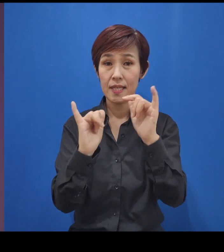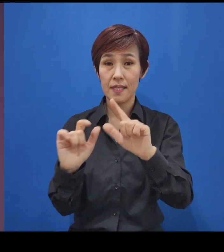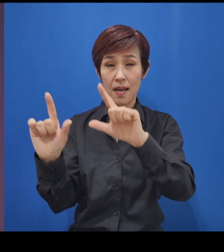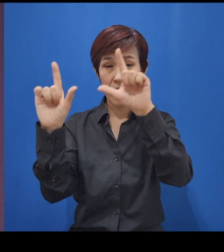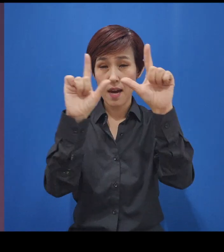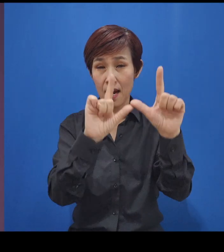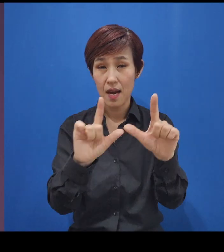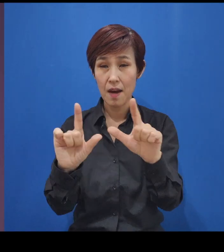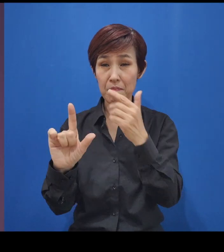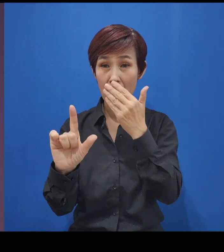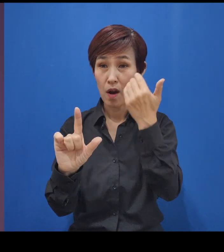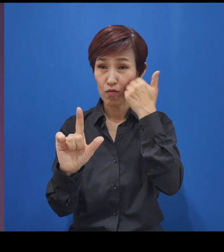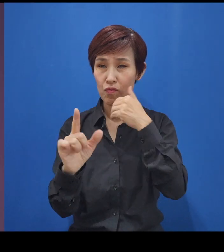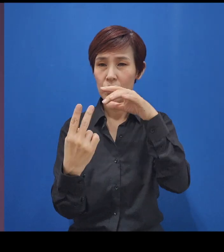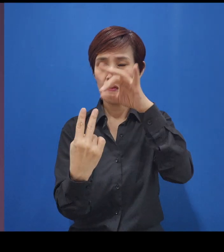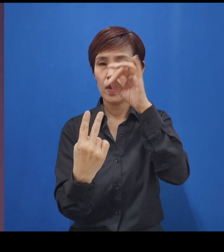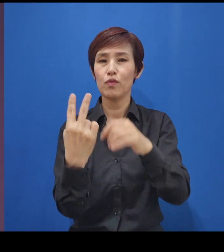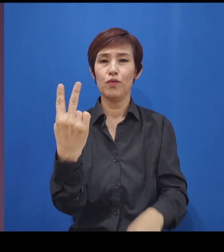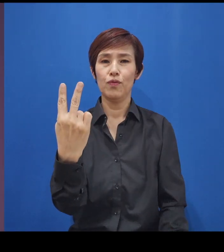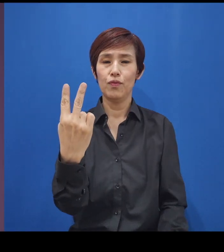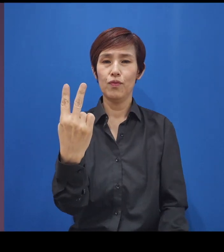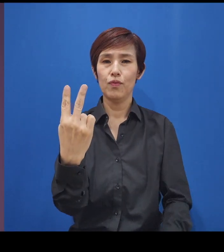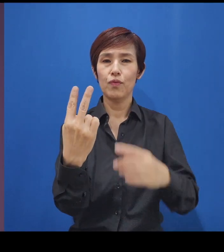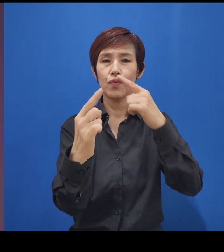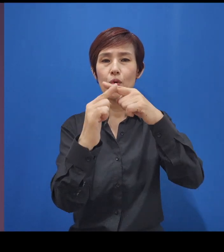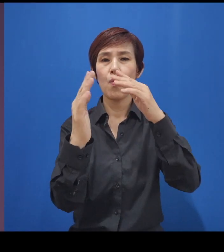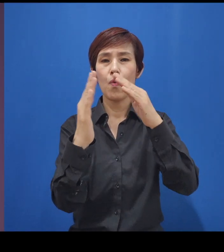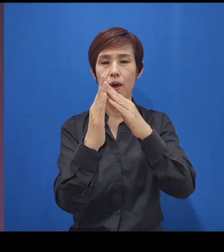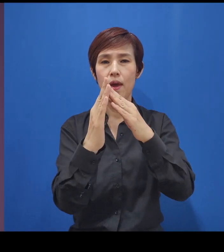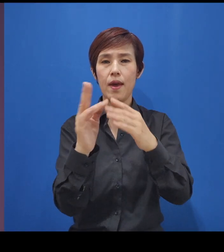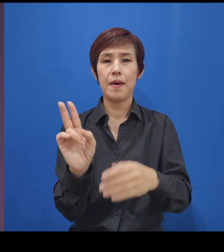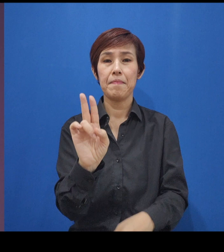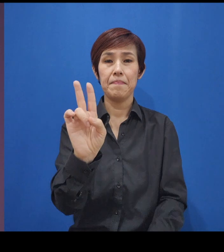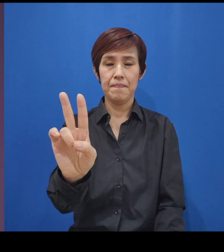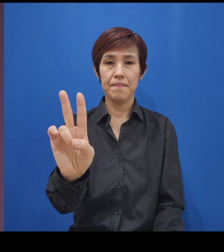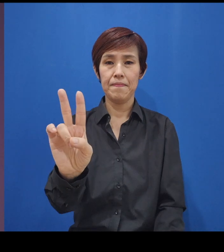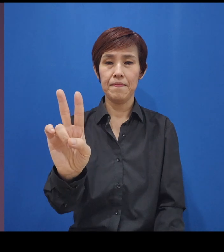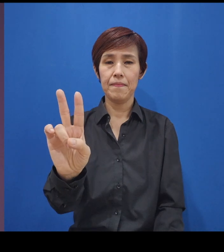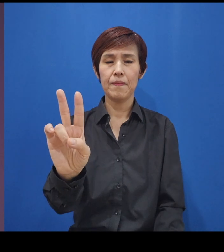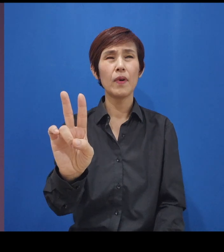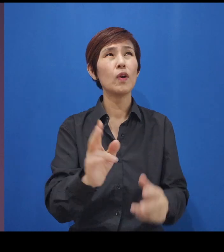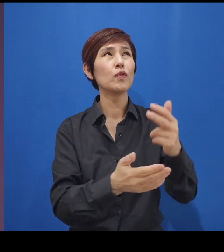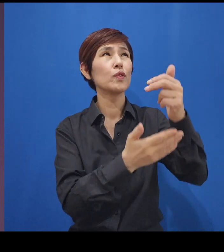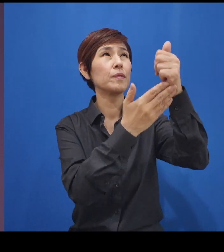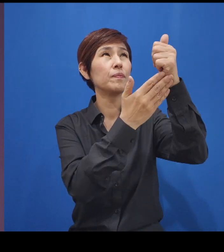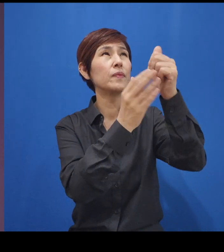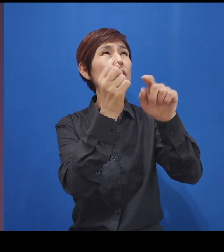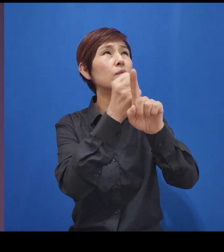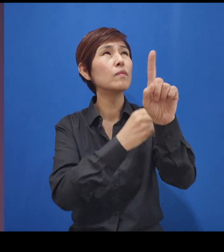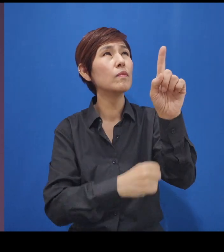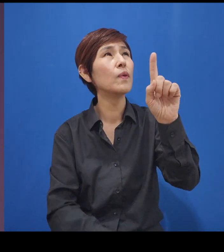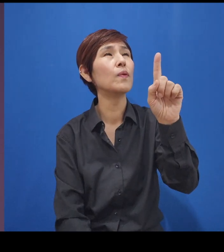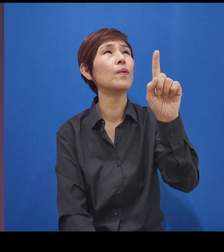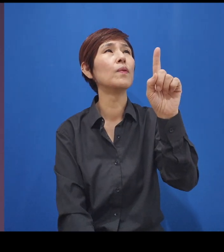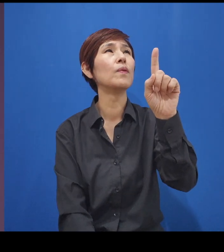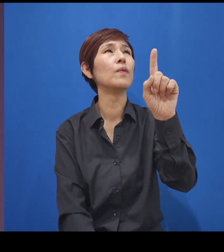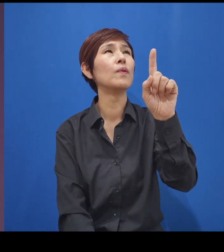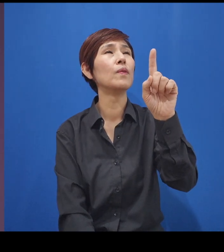살 수 있는 두 사람을 선택해서 교회 앞에 세워놓고 주님, 주의 뜻이